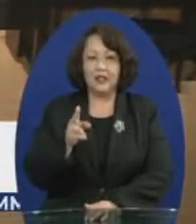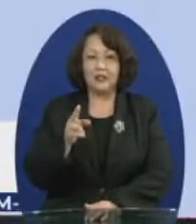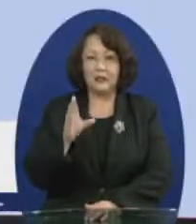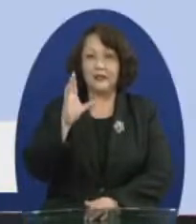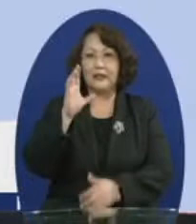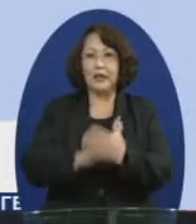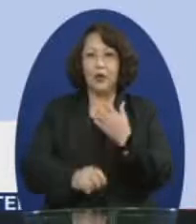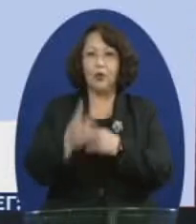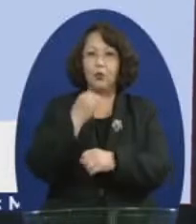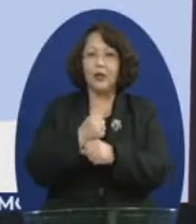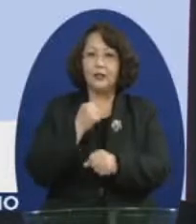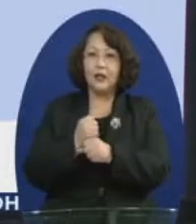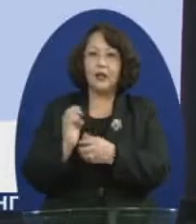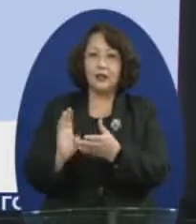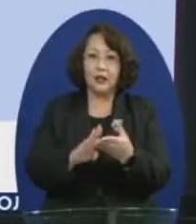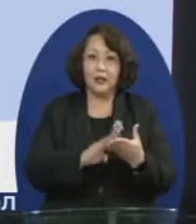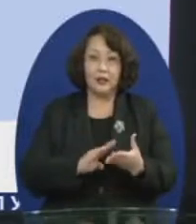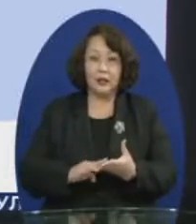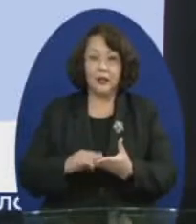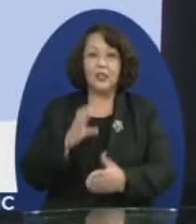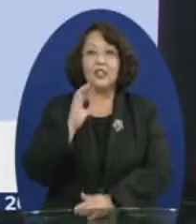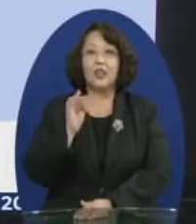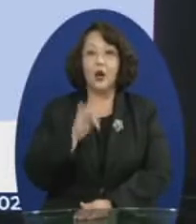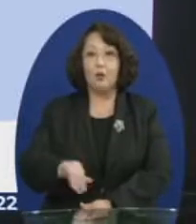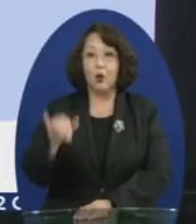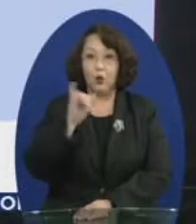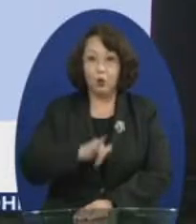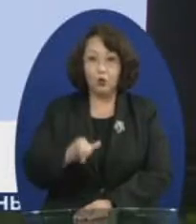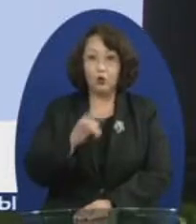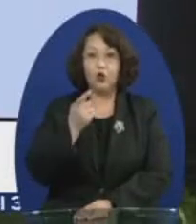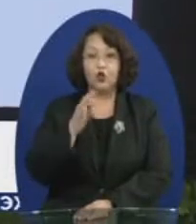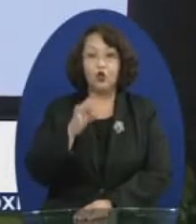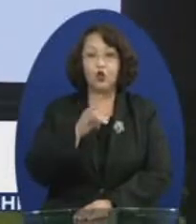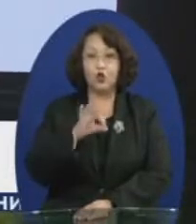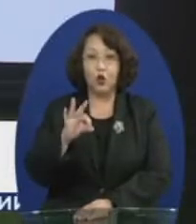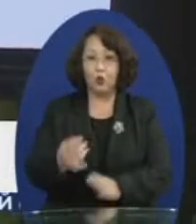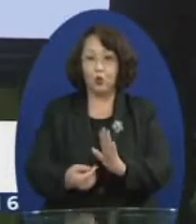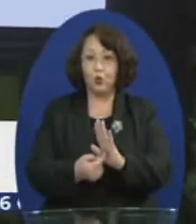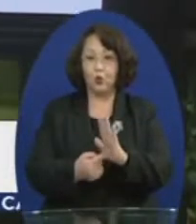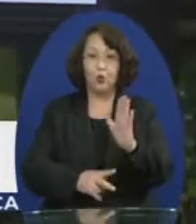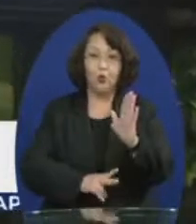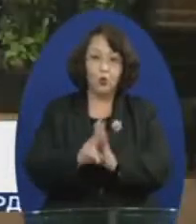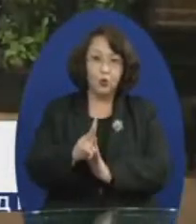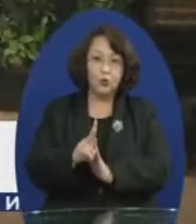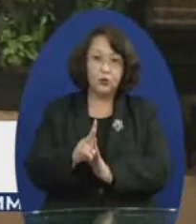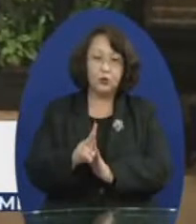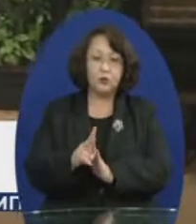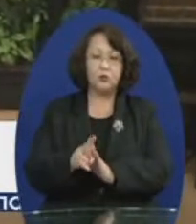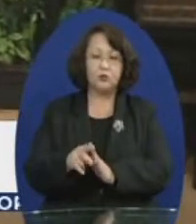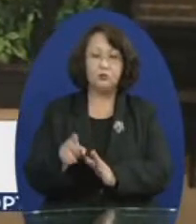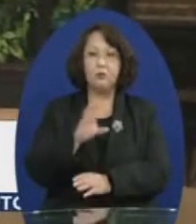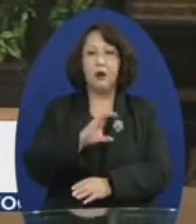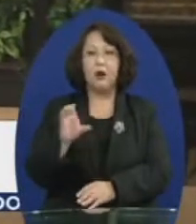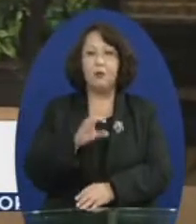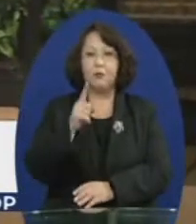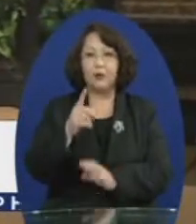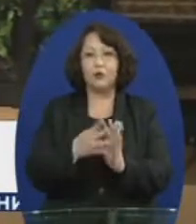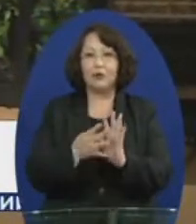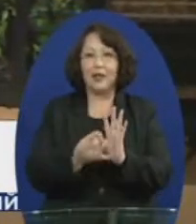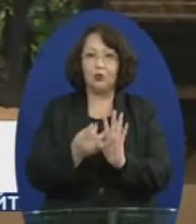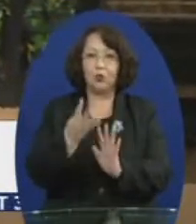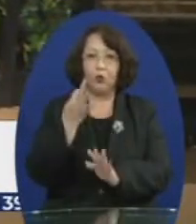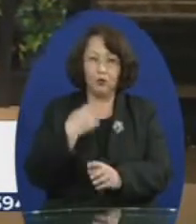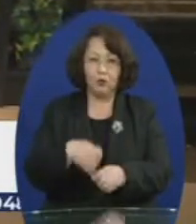ажиллагаатай одоо өнөөдөр ингэ танилцчихэ. Дамаск сан нь бол одоо энэ Сингапур улсын хөрөнгөний нөөцийн бүрдүүлдэг гол байгууллагуудын одоо нэг байгаа. 1974 онд анх